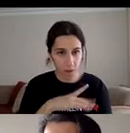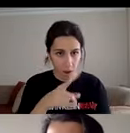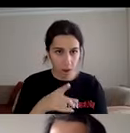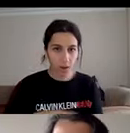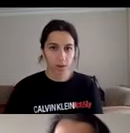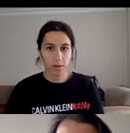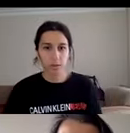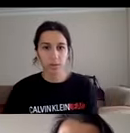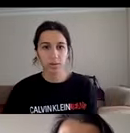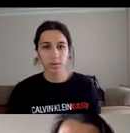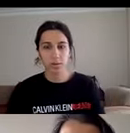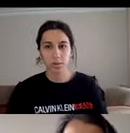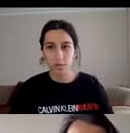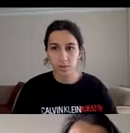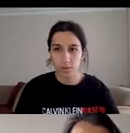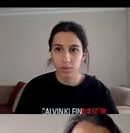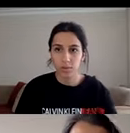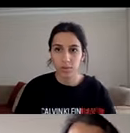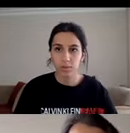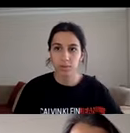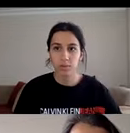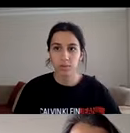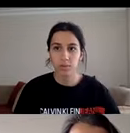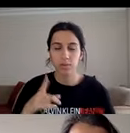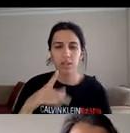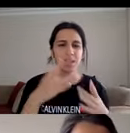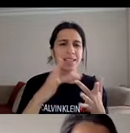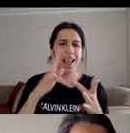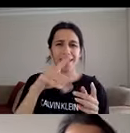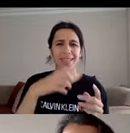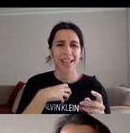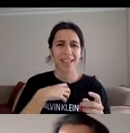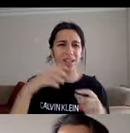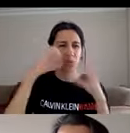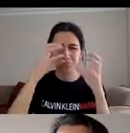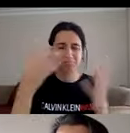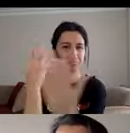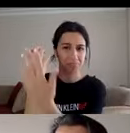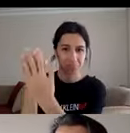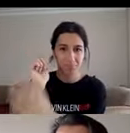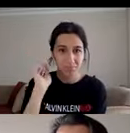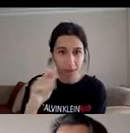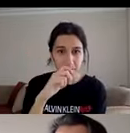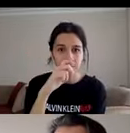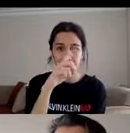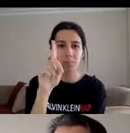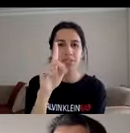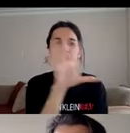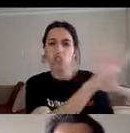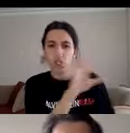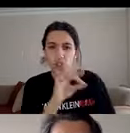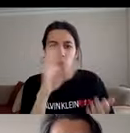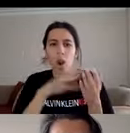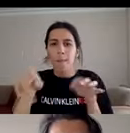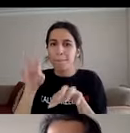Türkçe'ye çevirebiliriz. Böyle bir uzantıyı Chrome tarayıcınıza koyduğunuzda herhangi bir sayfada herhangi bir içeriği seçip o butona